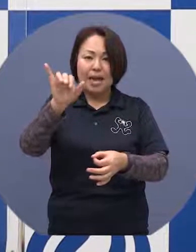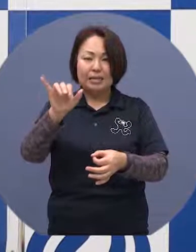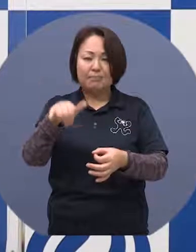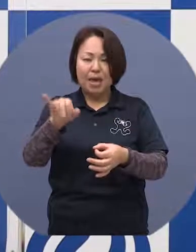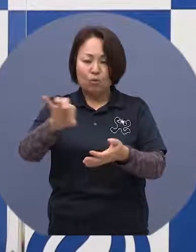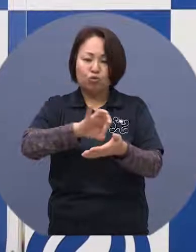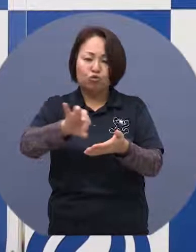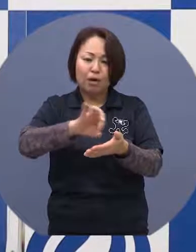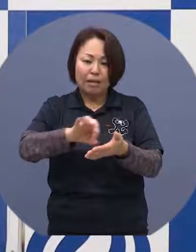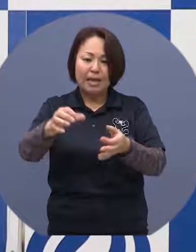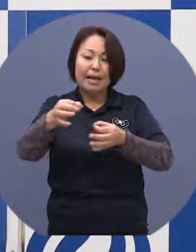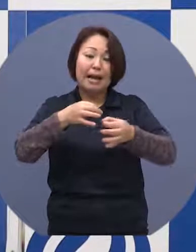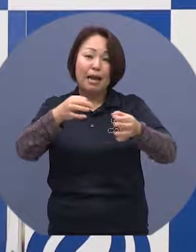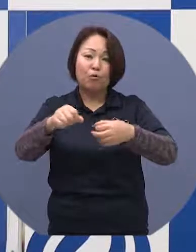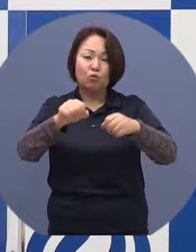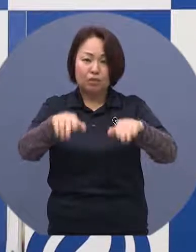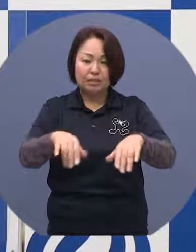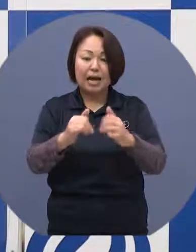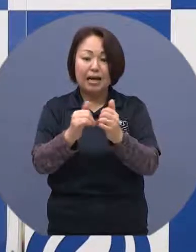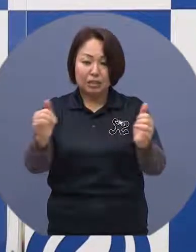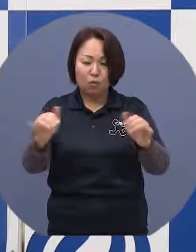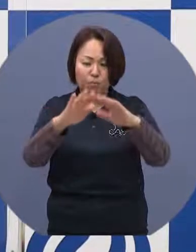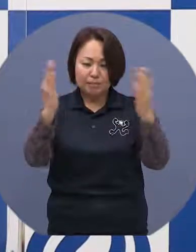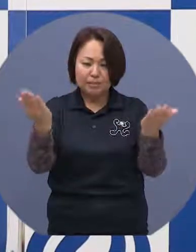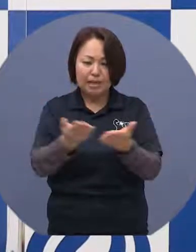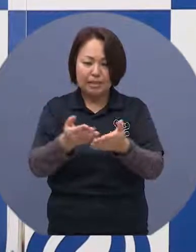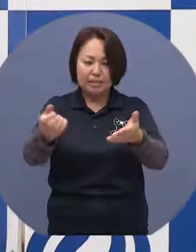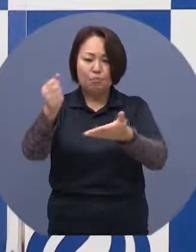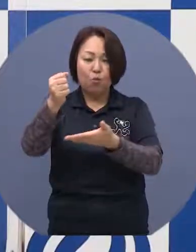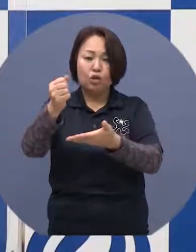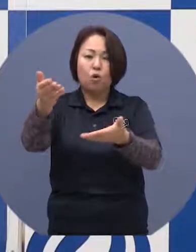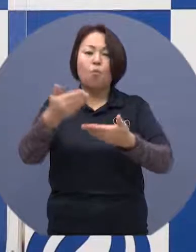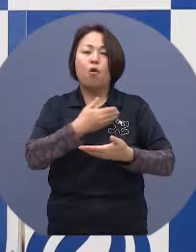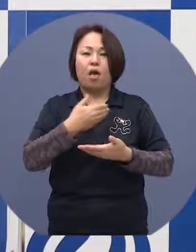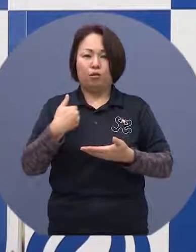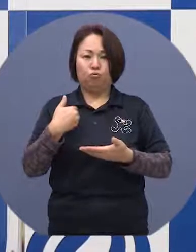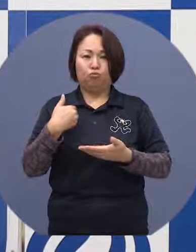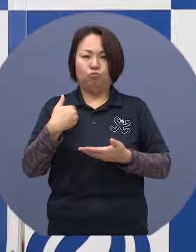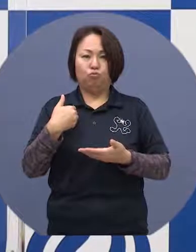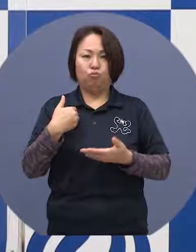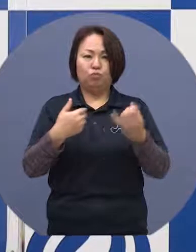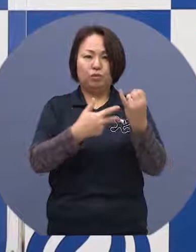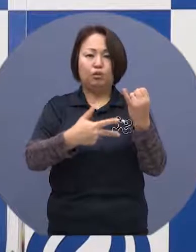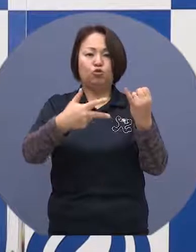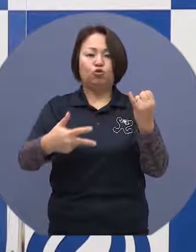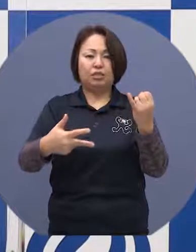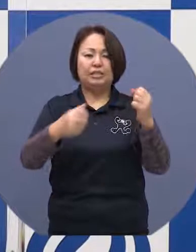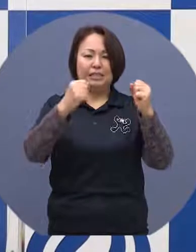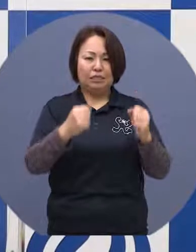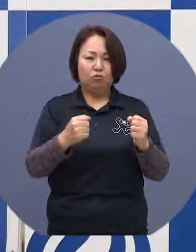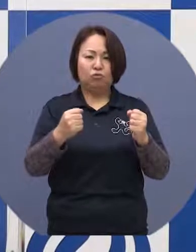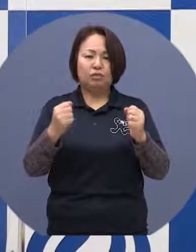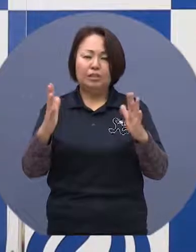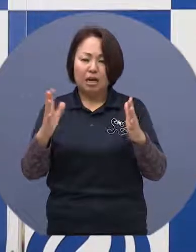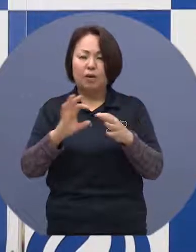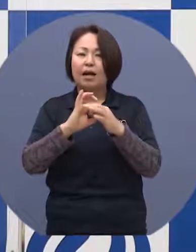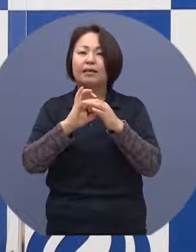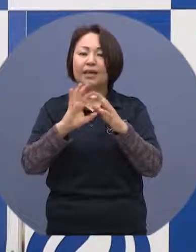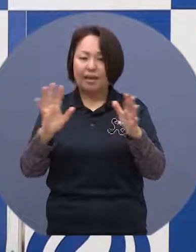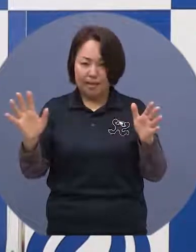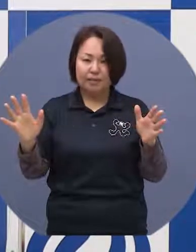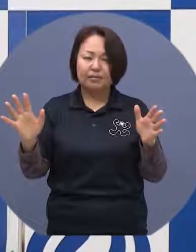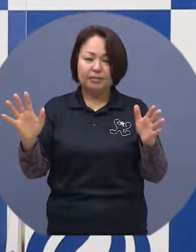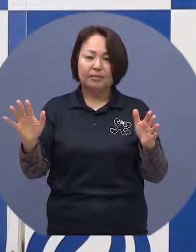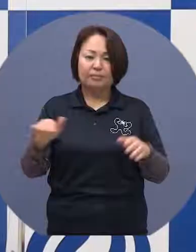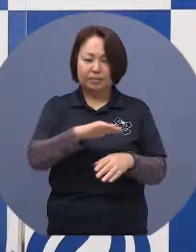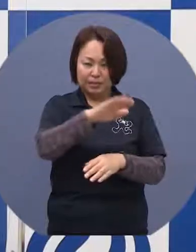市内在住は問いませんのでエイ水でですねお買い物をしていただければというふうに考えておりますキャンペーン